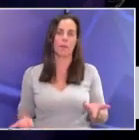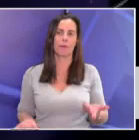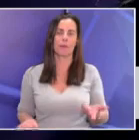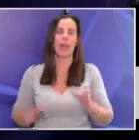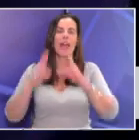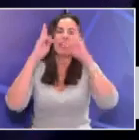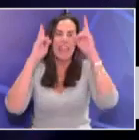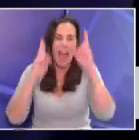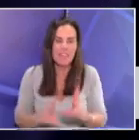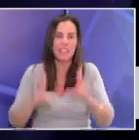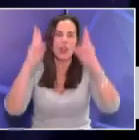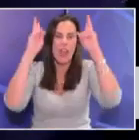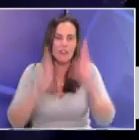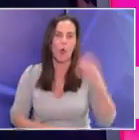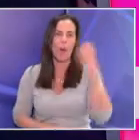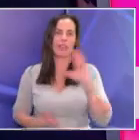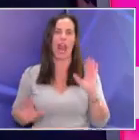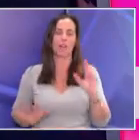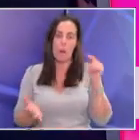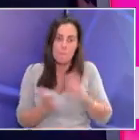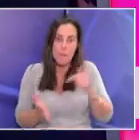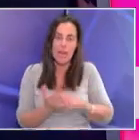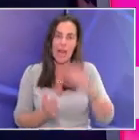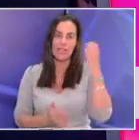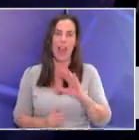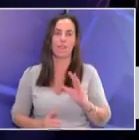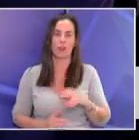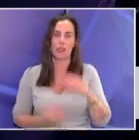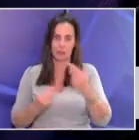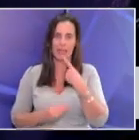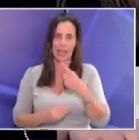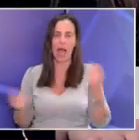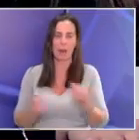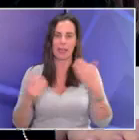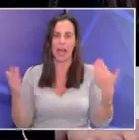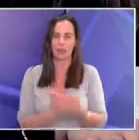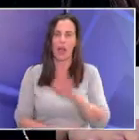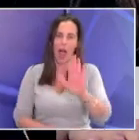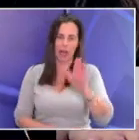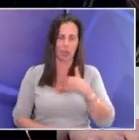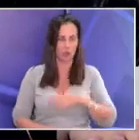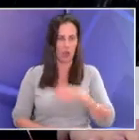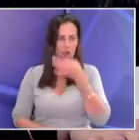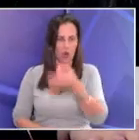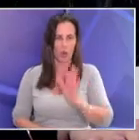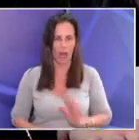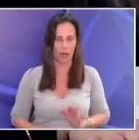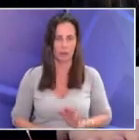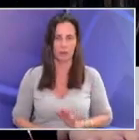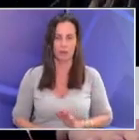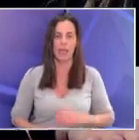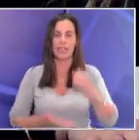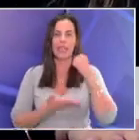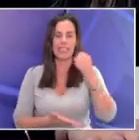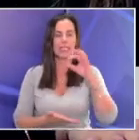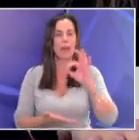לשחק בטלפון, יא נודניקים. בין השאר בגלל נושא הסמארטפון, שתכף נדבר על הקמפיין החדש. אבל בואי, אני רוצה לשאול אותך את השאלה הבאה. כן. תקציב